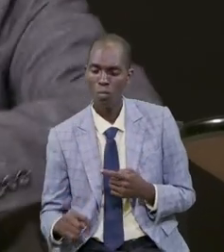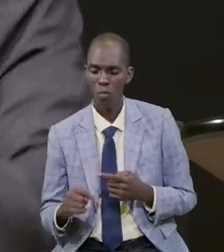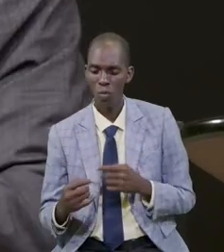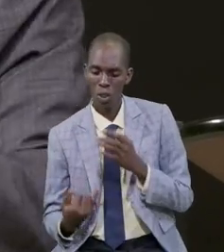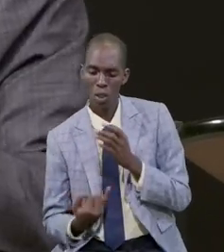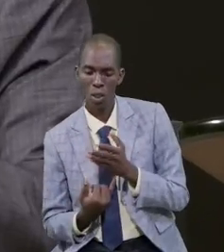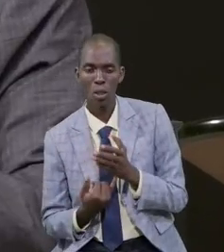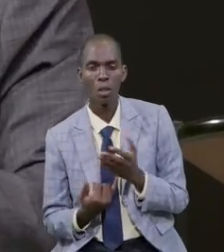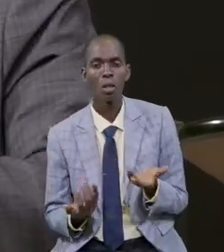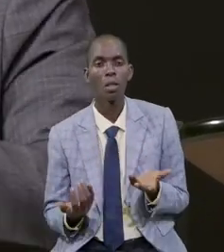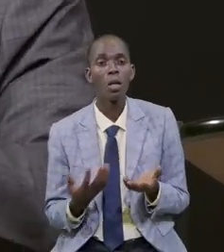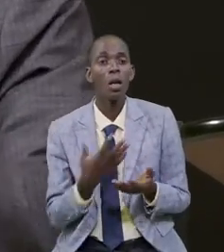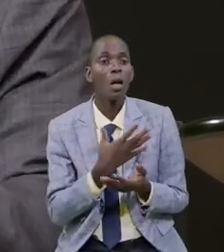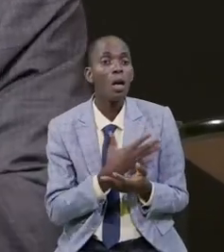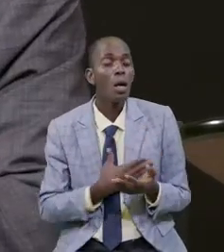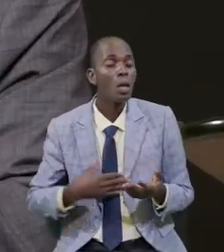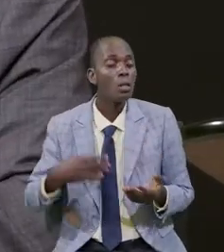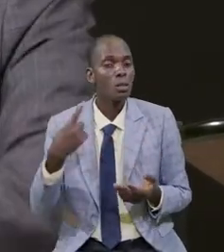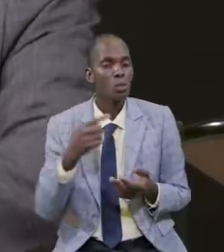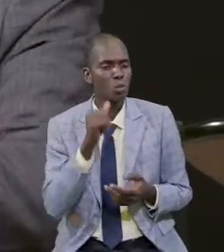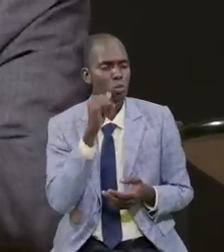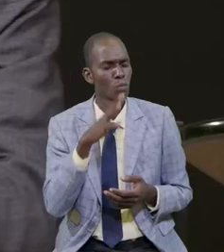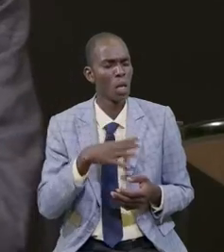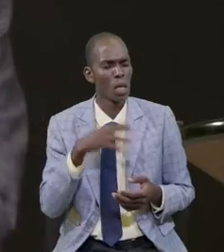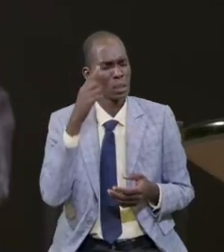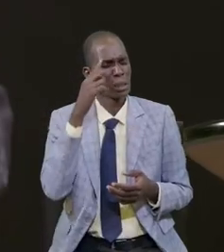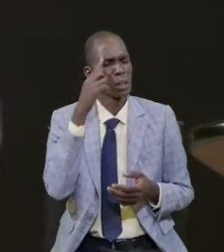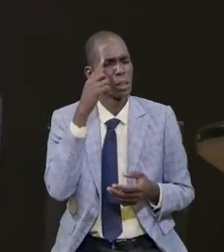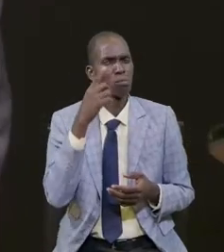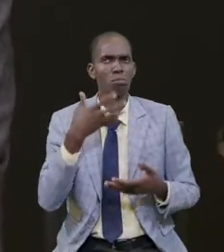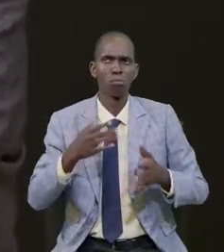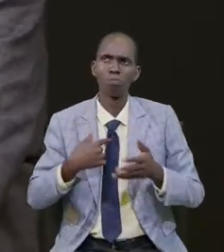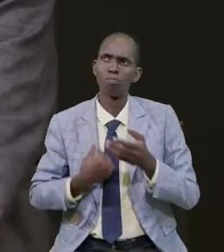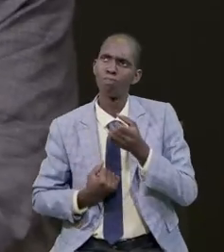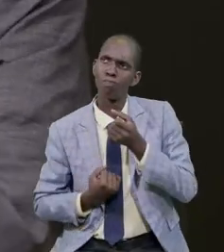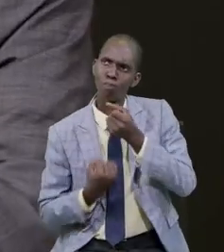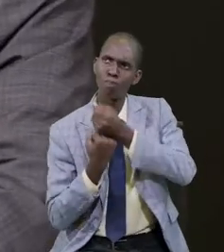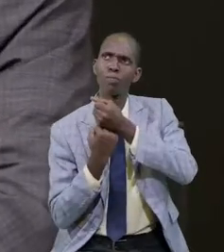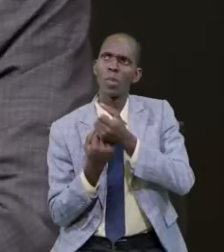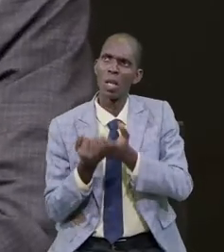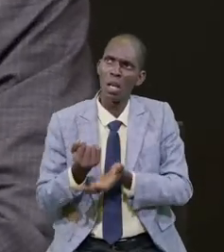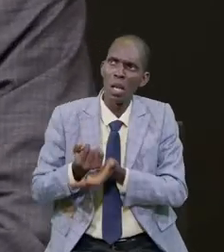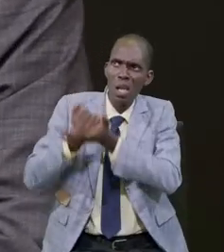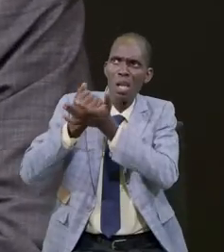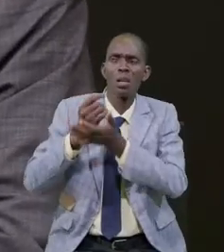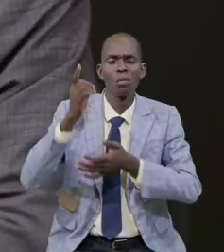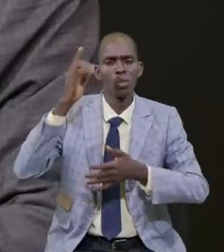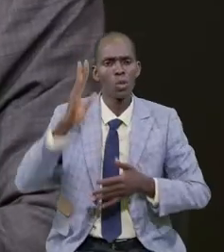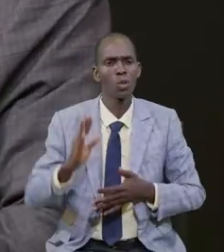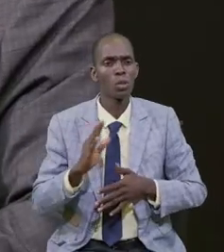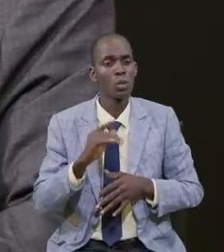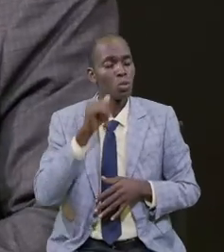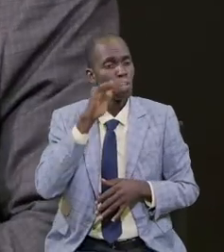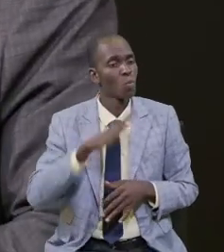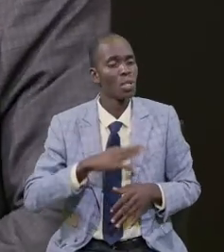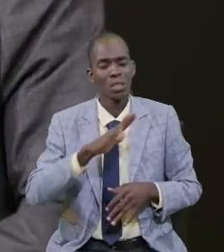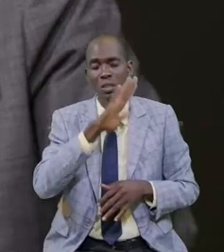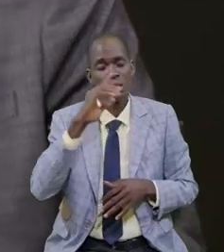pas pensé que Dieu peut tout gouverner. Dieu peut faire ce qu'il faut